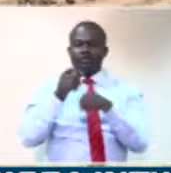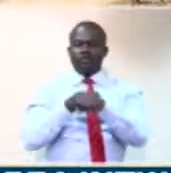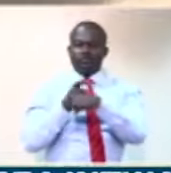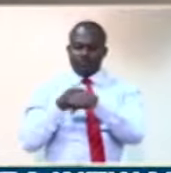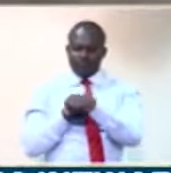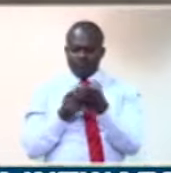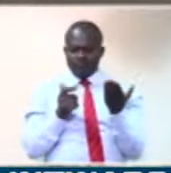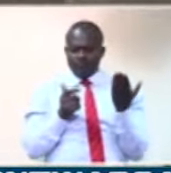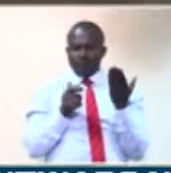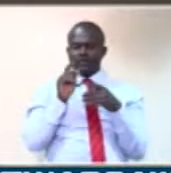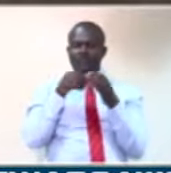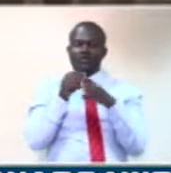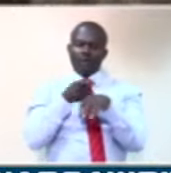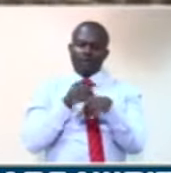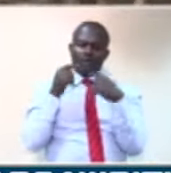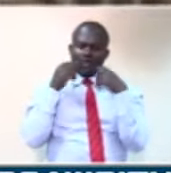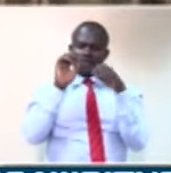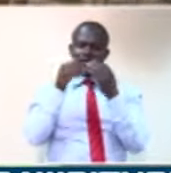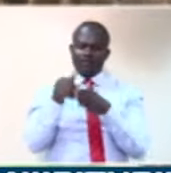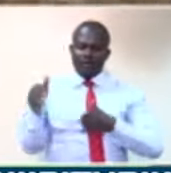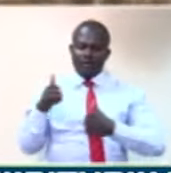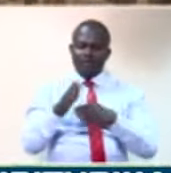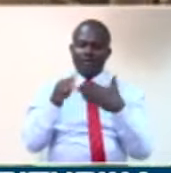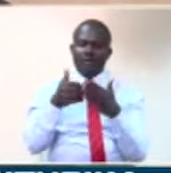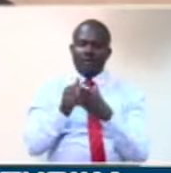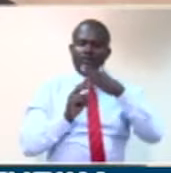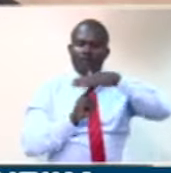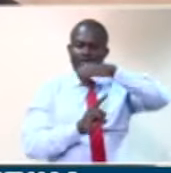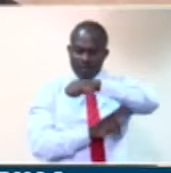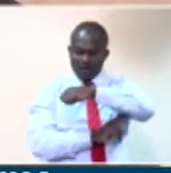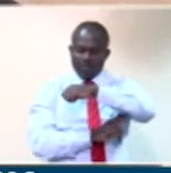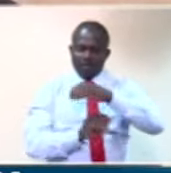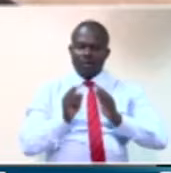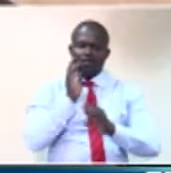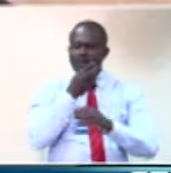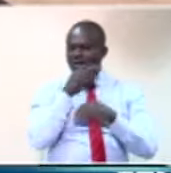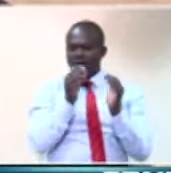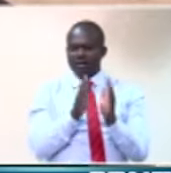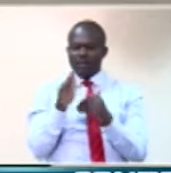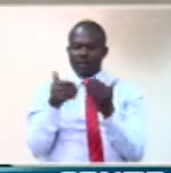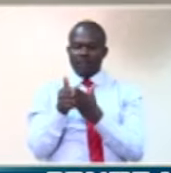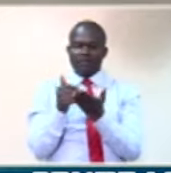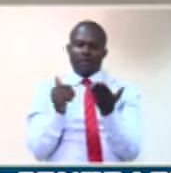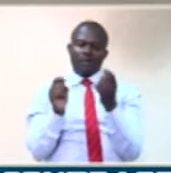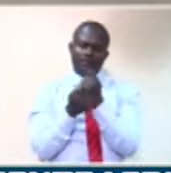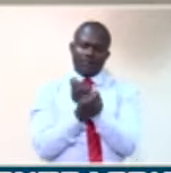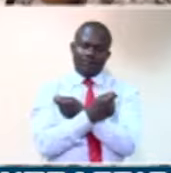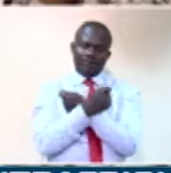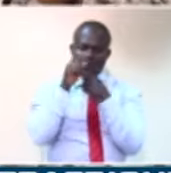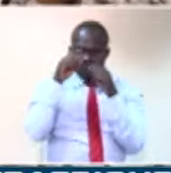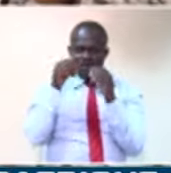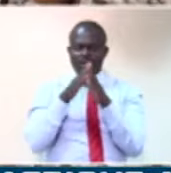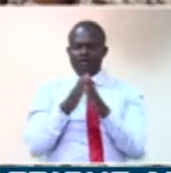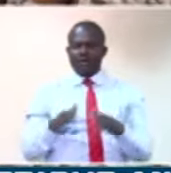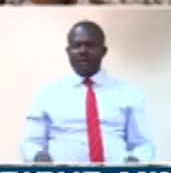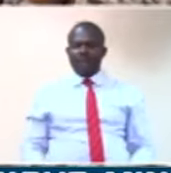Musanze. Abanyamusanze basobanura ko imihanda, ibiraro, ruhurura zatunganyijwe byose ko byahinduye isura y'uyu mujyi.